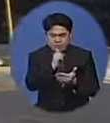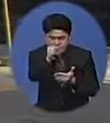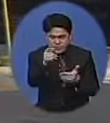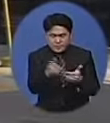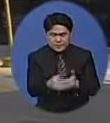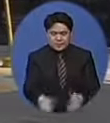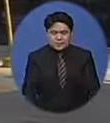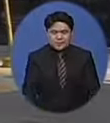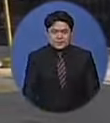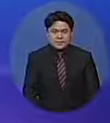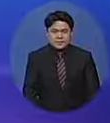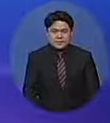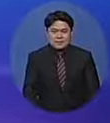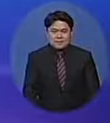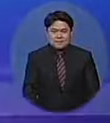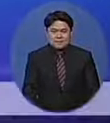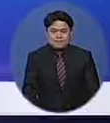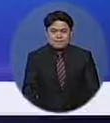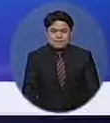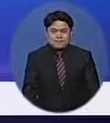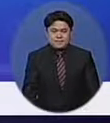청구했습니다.